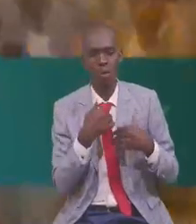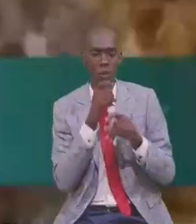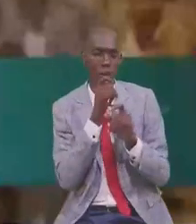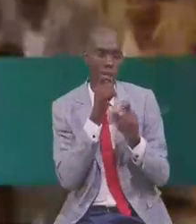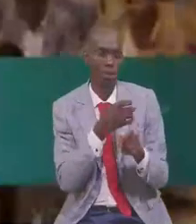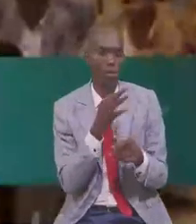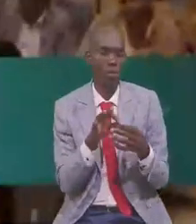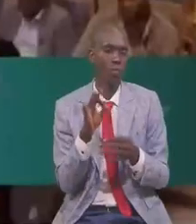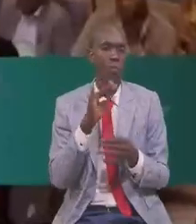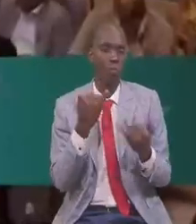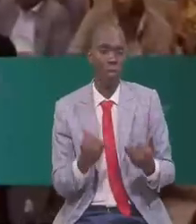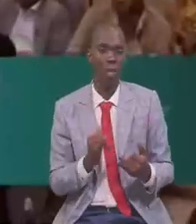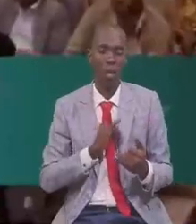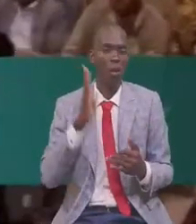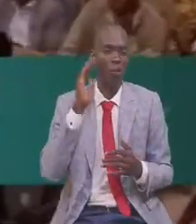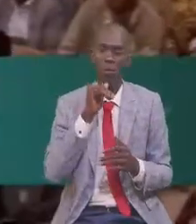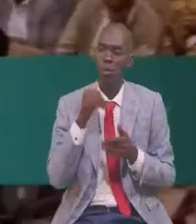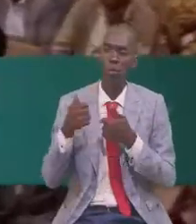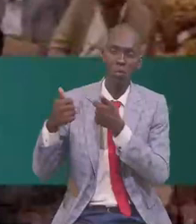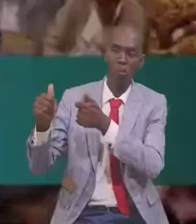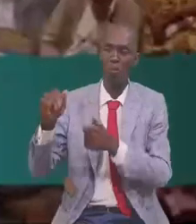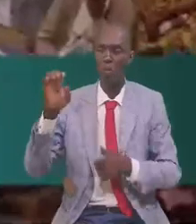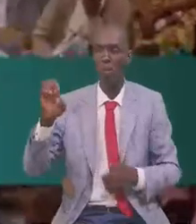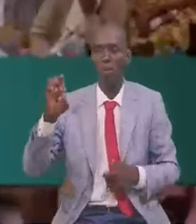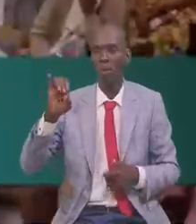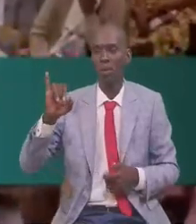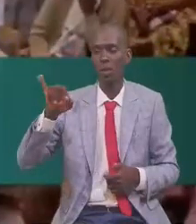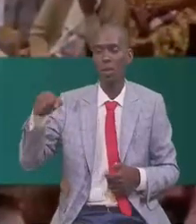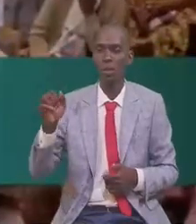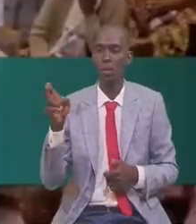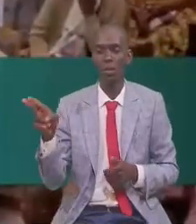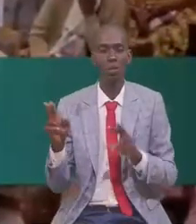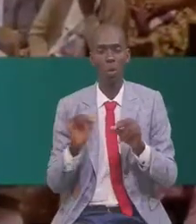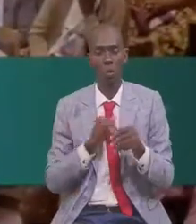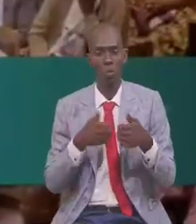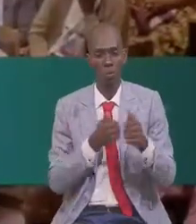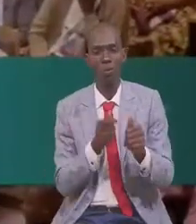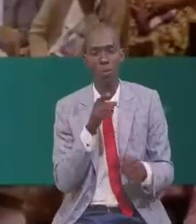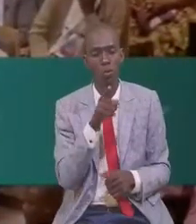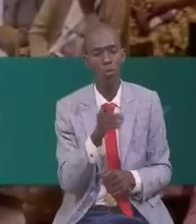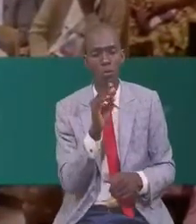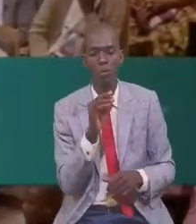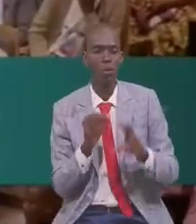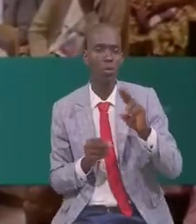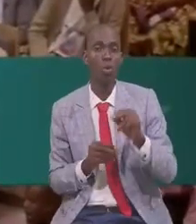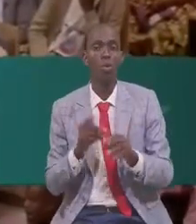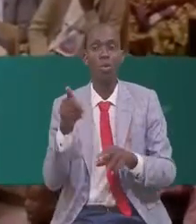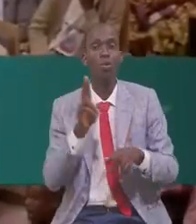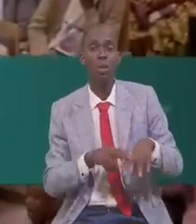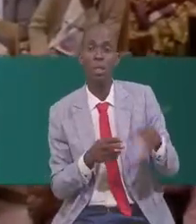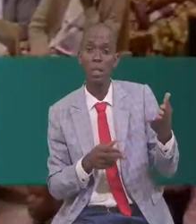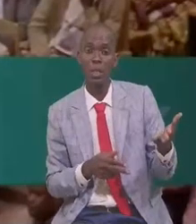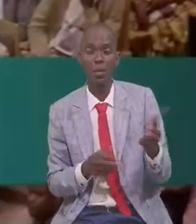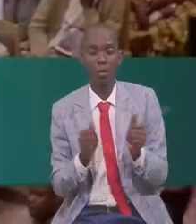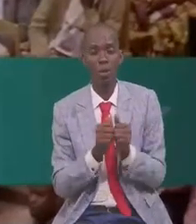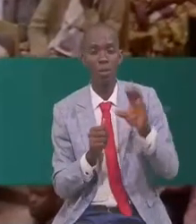avec toi. Tu assois avec eux, si c'est là la limite de ton appel, si c'est là la limite de ton ministère.